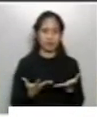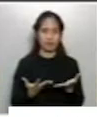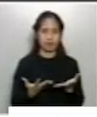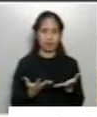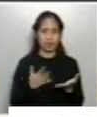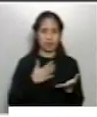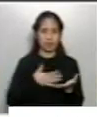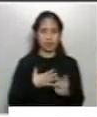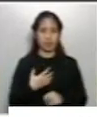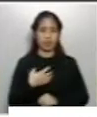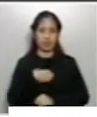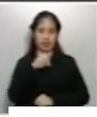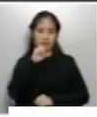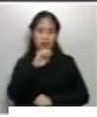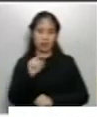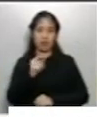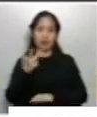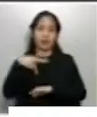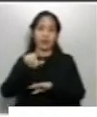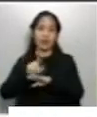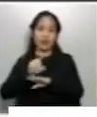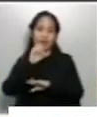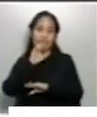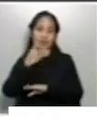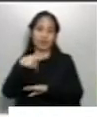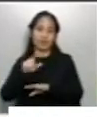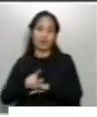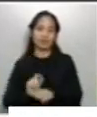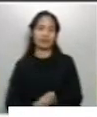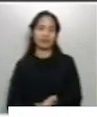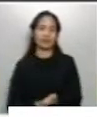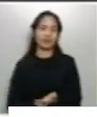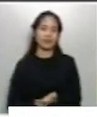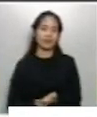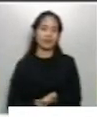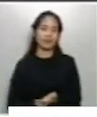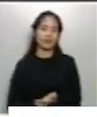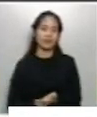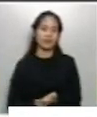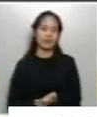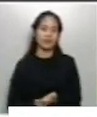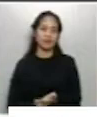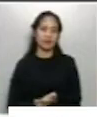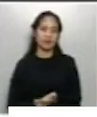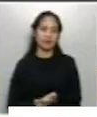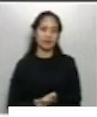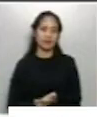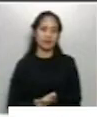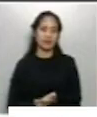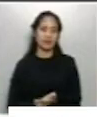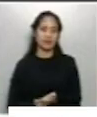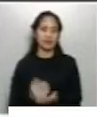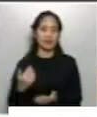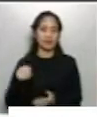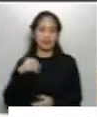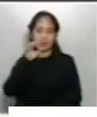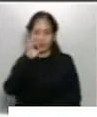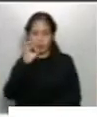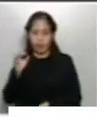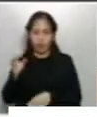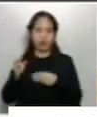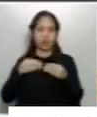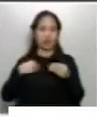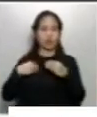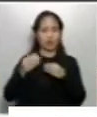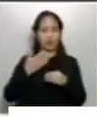ผมจึงต้องบอกท่านประธานไปว่าเรื่องการร้องประนีประนอมนี่ผมไปในศึ